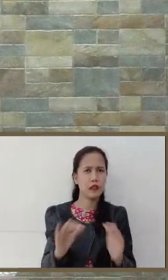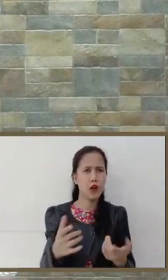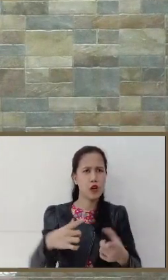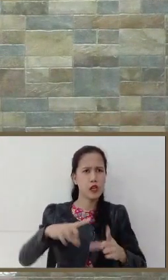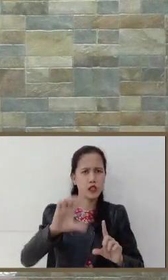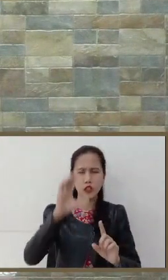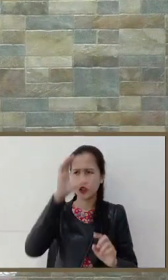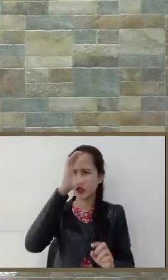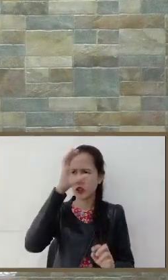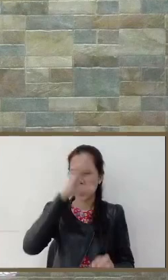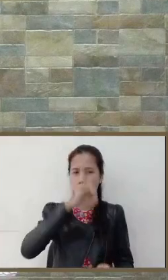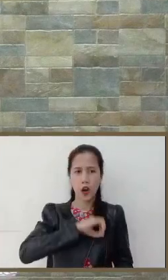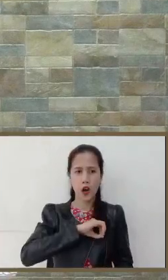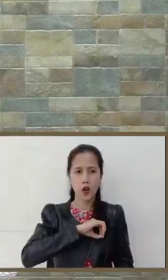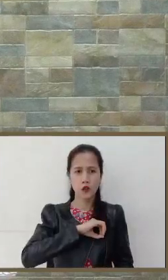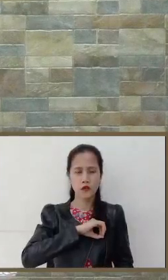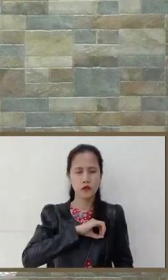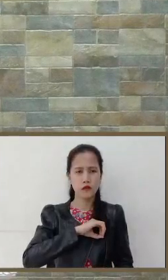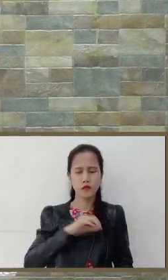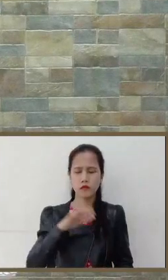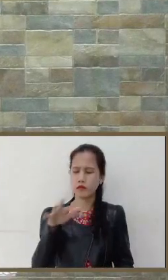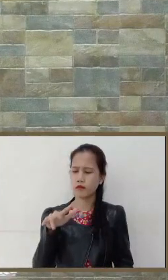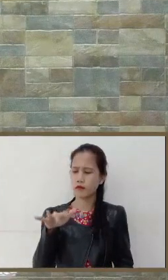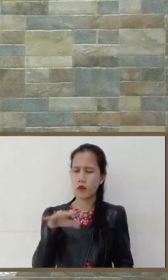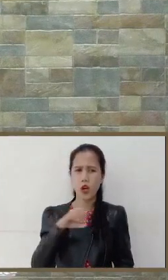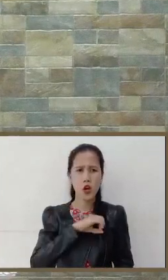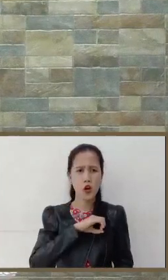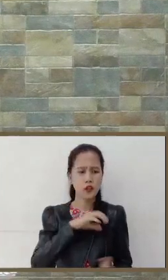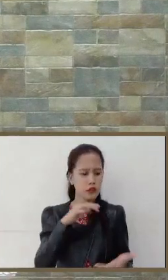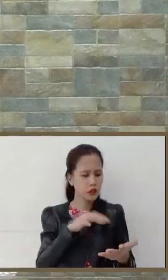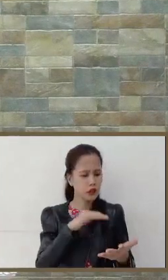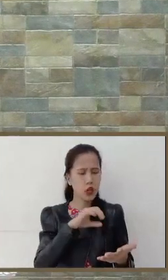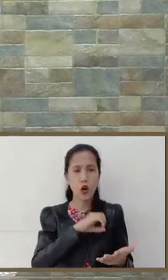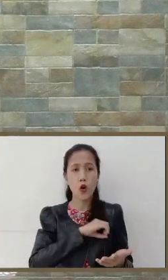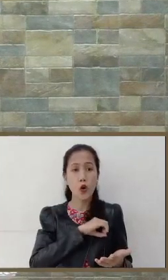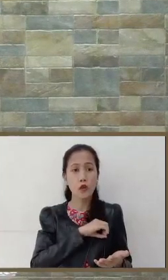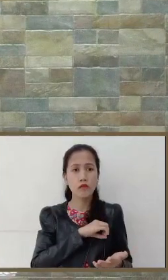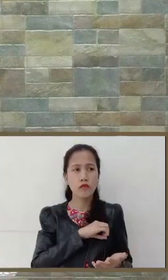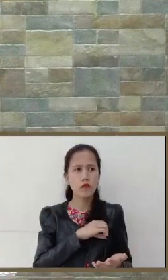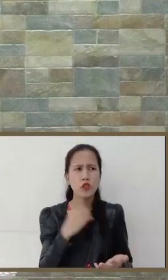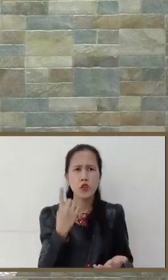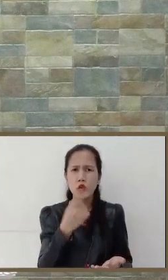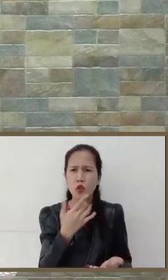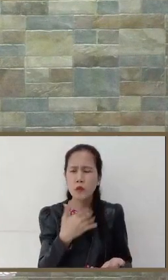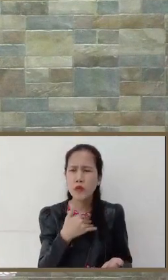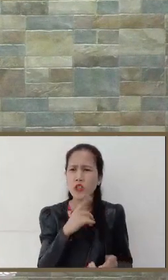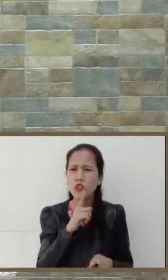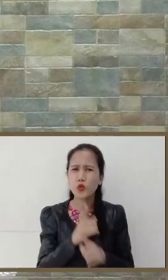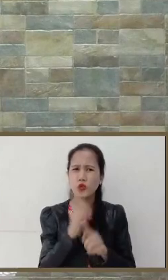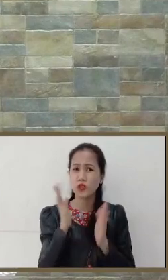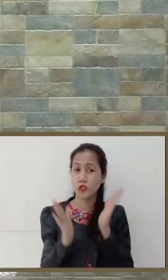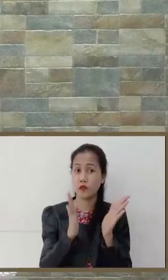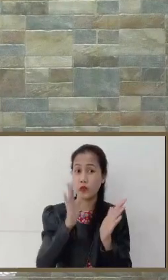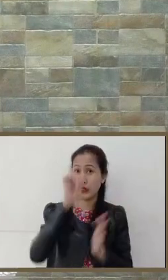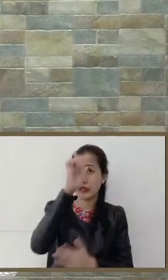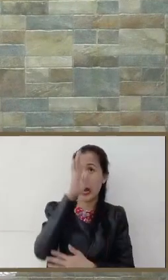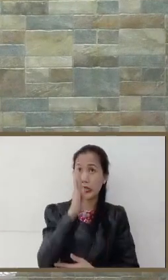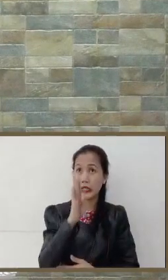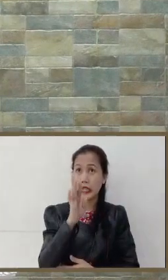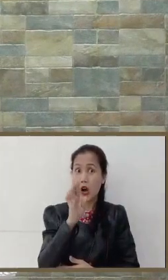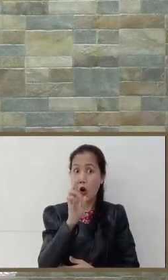yung ating sarili. Saan ba talaga ako naglilingkod? Sa tao ba o sa Diyos? Kung sa Diyos, anumang mangyari, maglilingkod ako sa